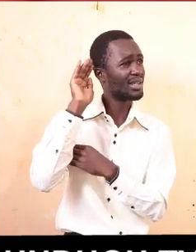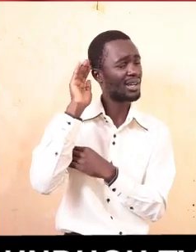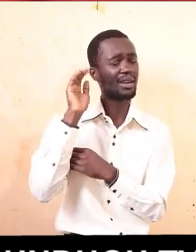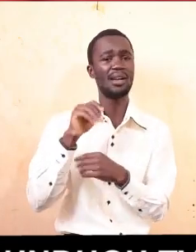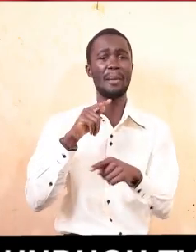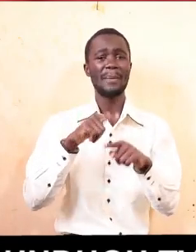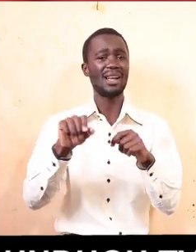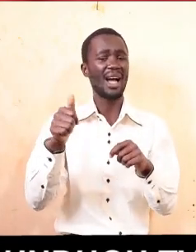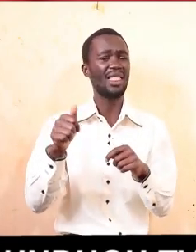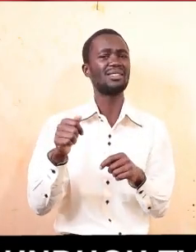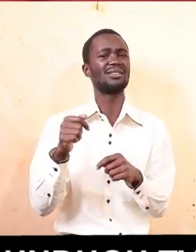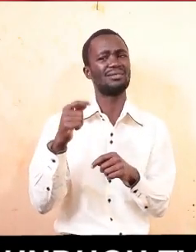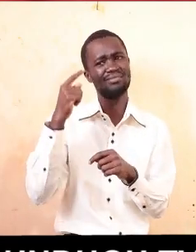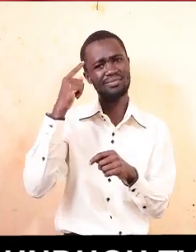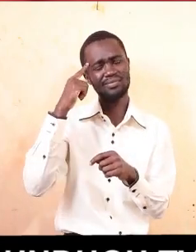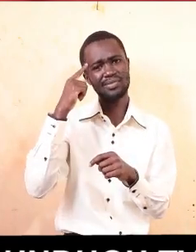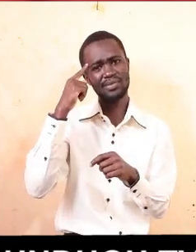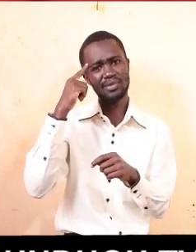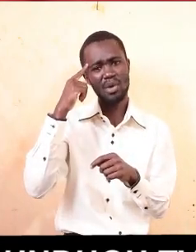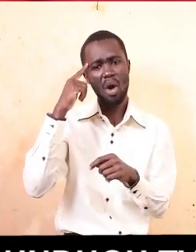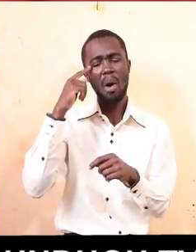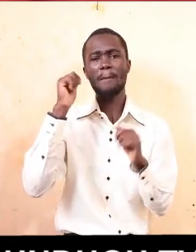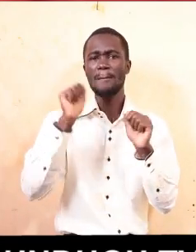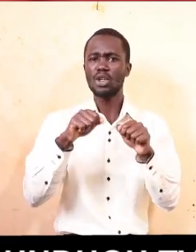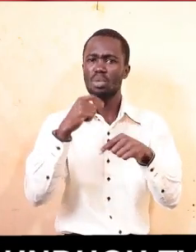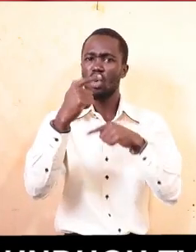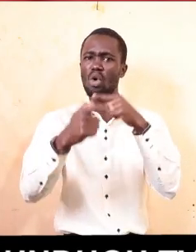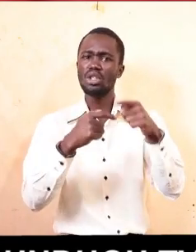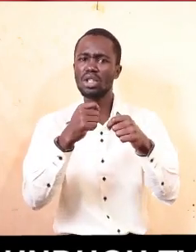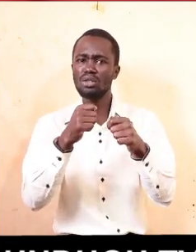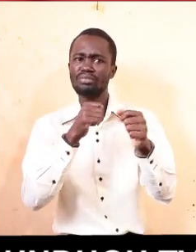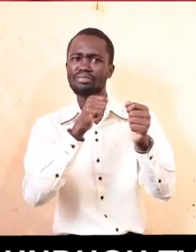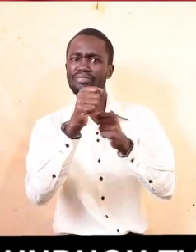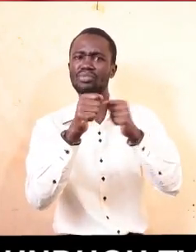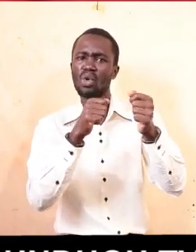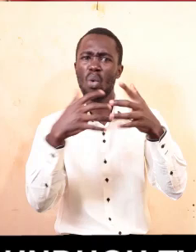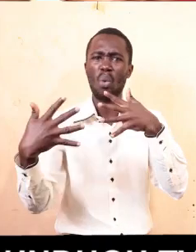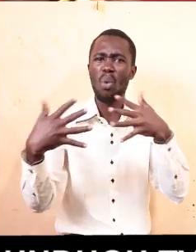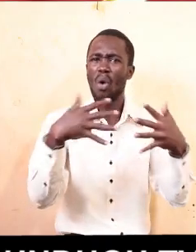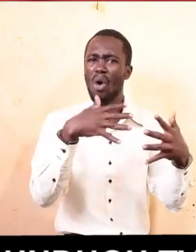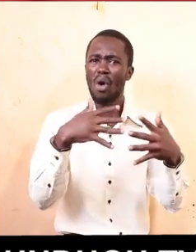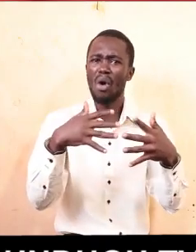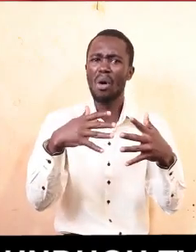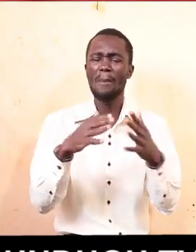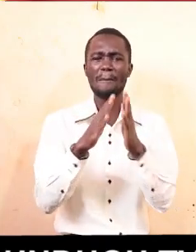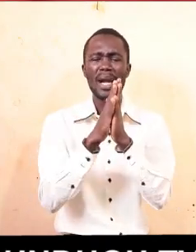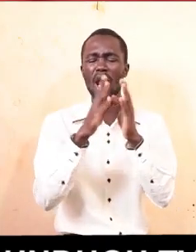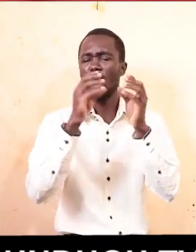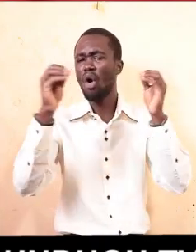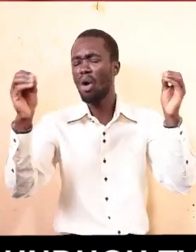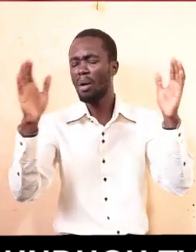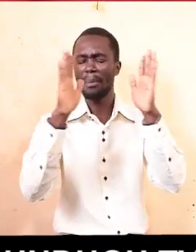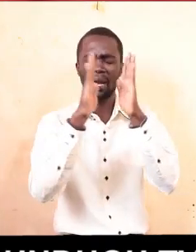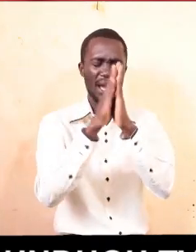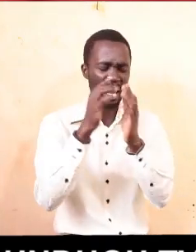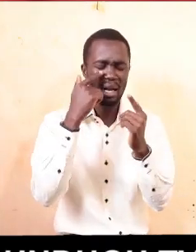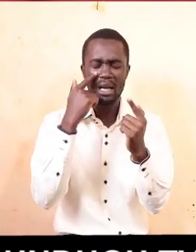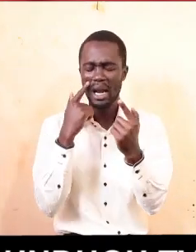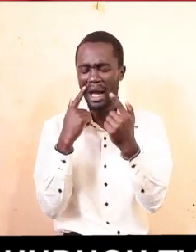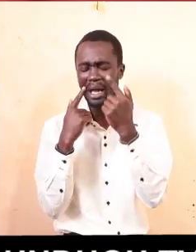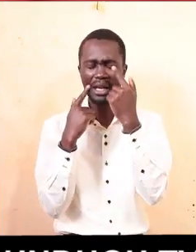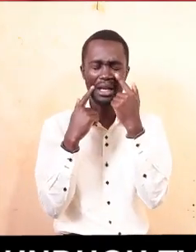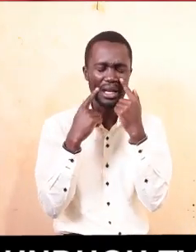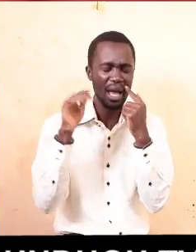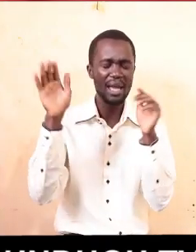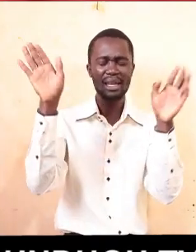wanafikiria unaweza kuendelea kupigana vita na kuomba maombi marefu, unalia usiku kucha,